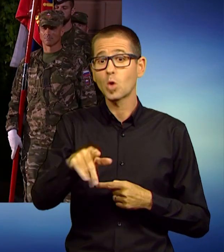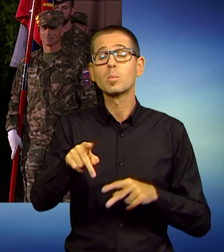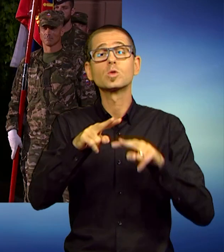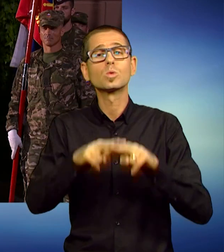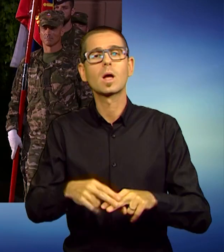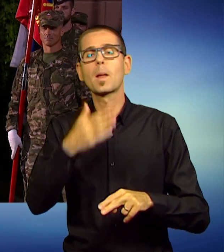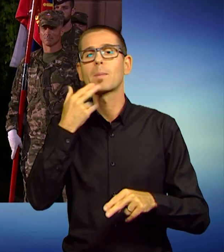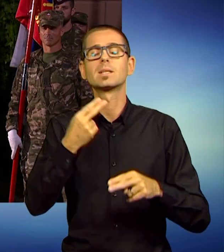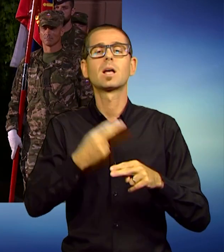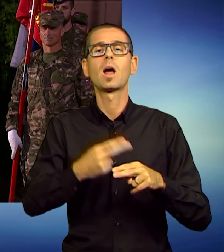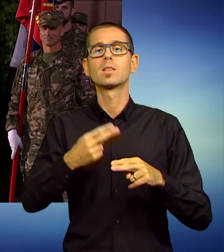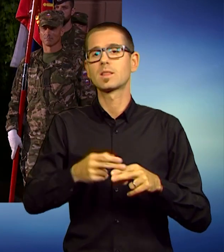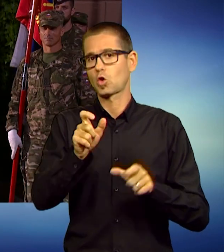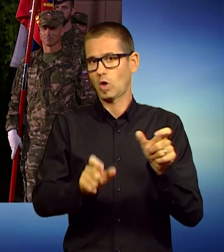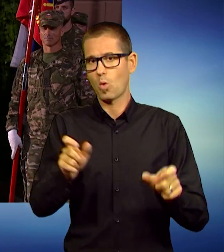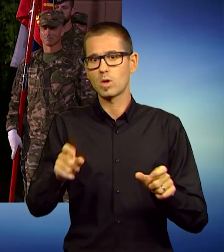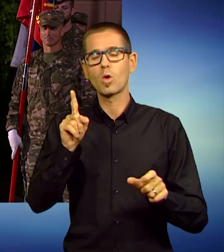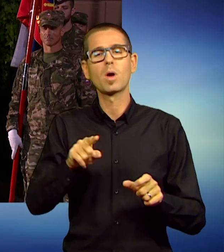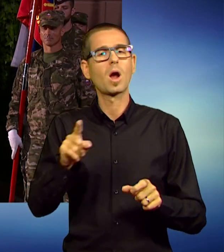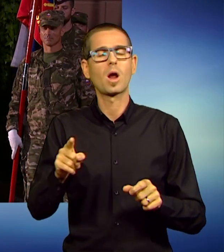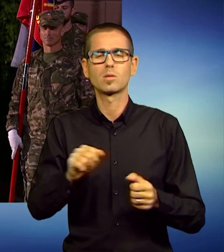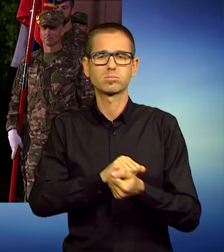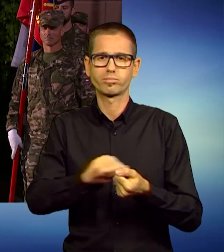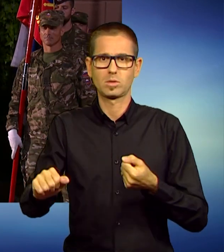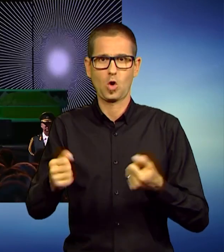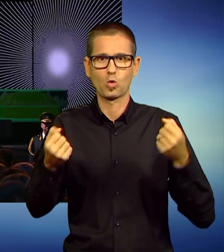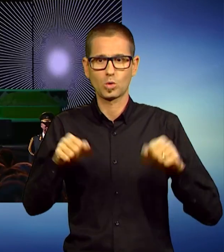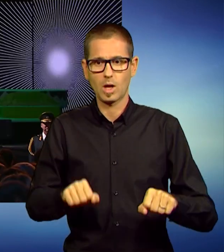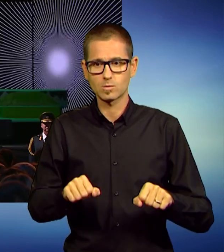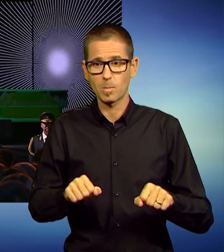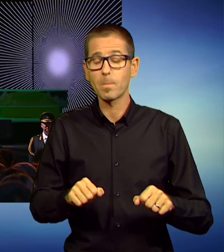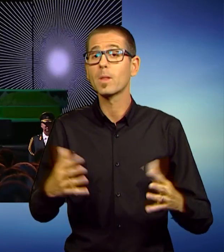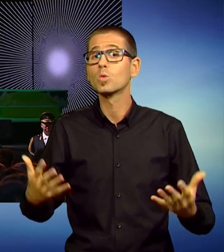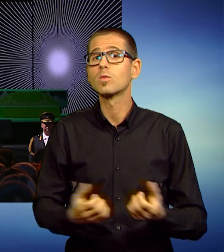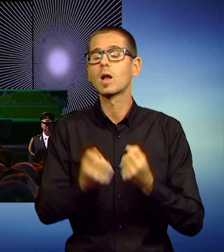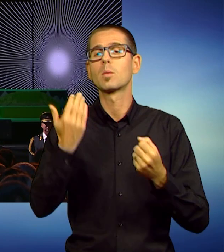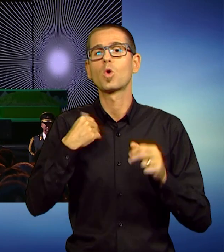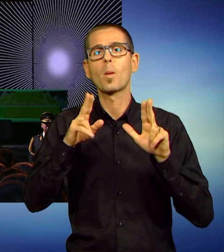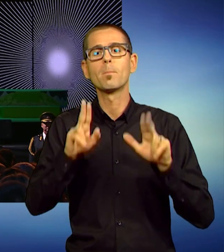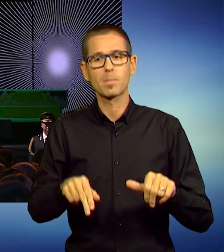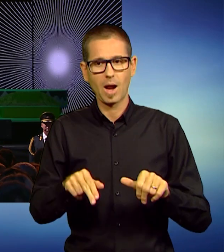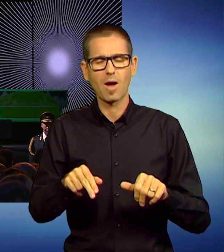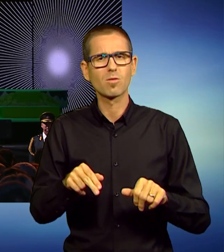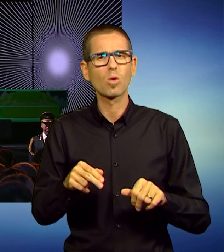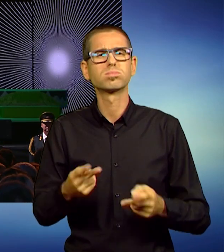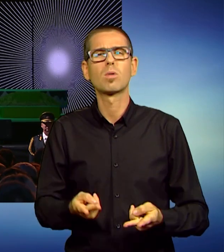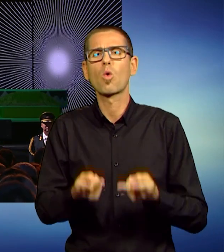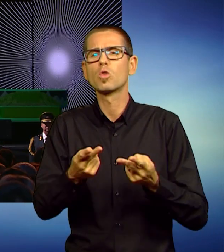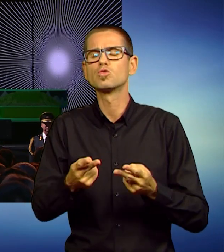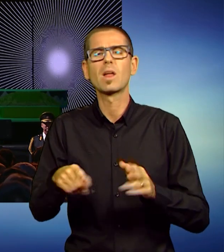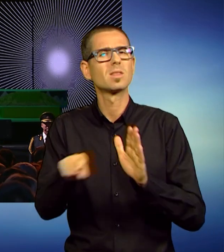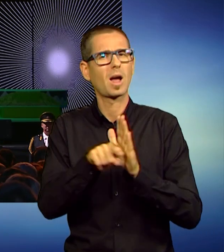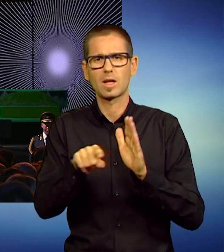brez državnikov in s hiranim gospodarstvom. Ustvarjeno je bilo pravo gojišče negativnih čustev, ki